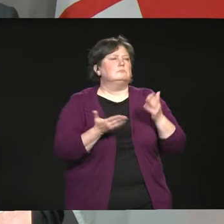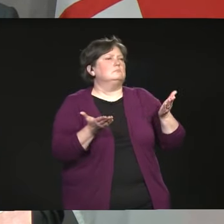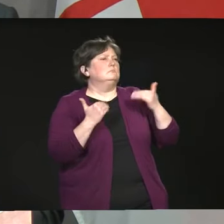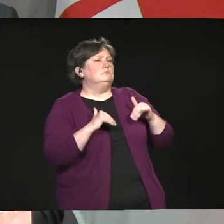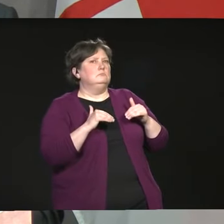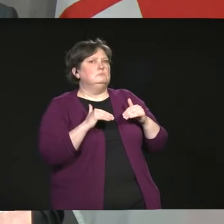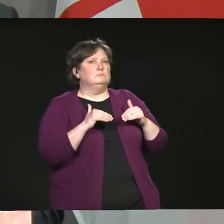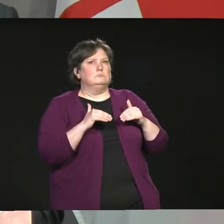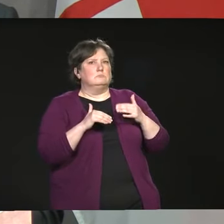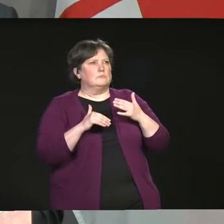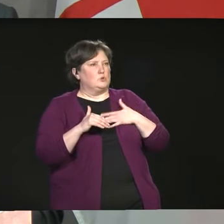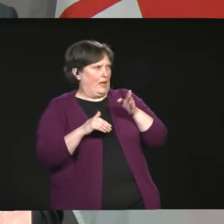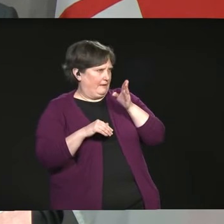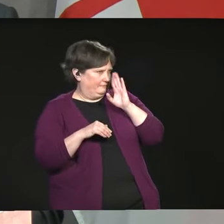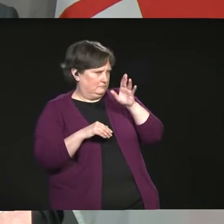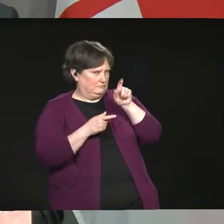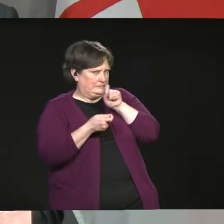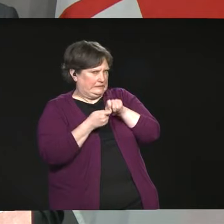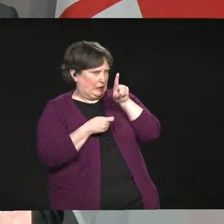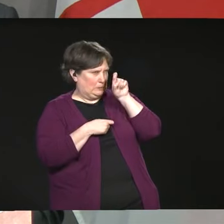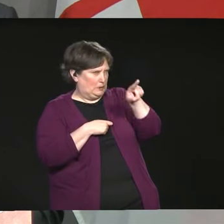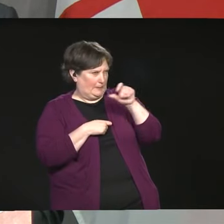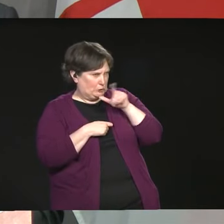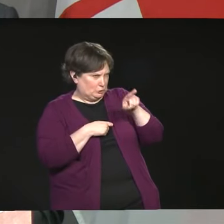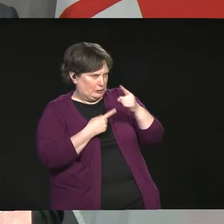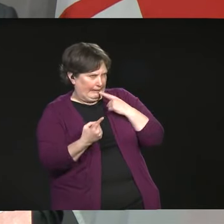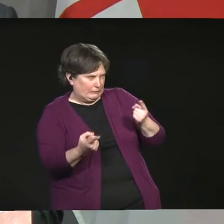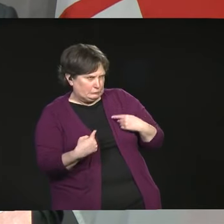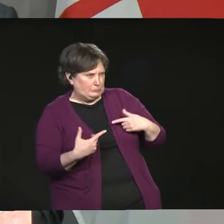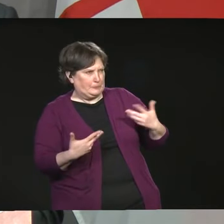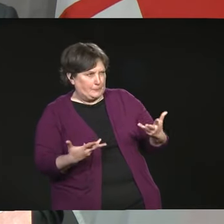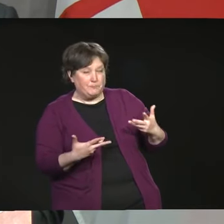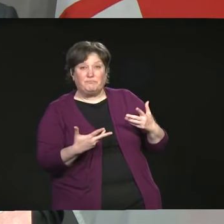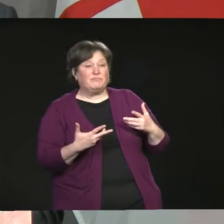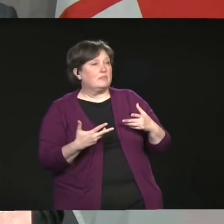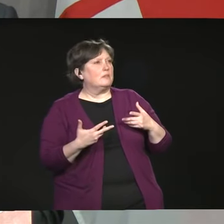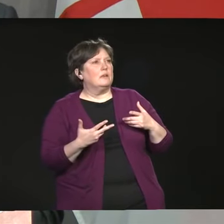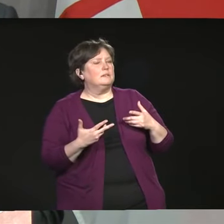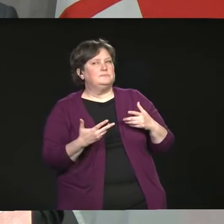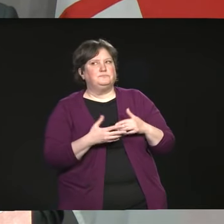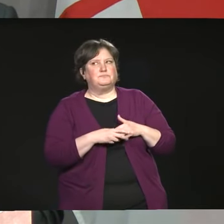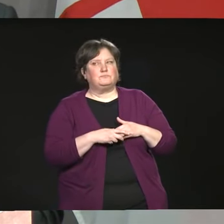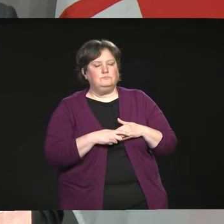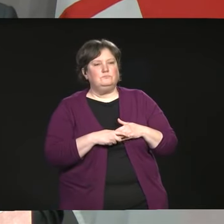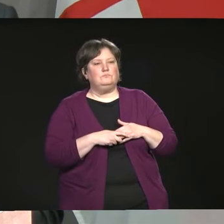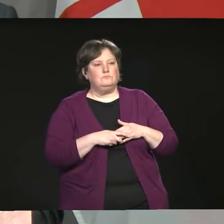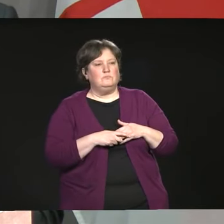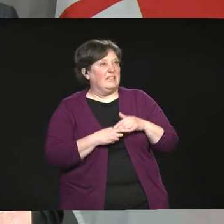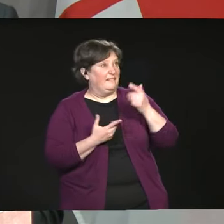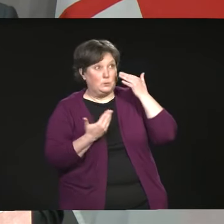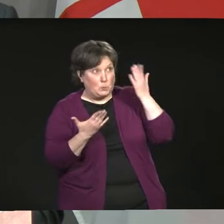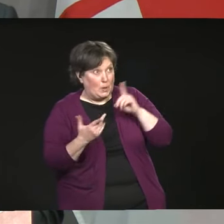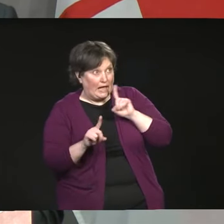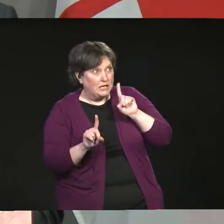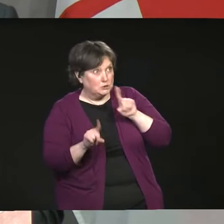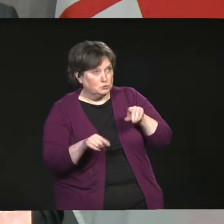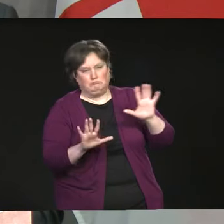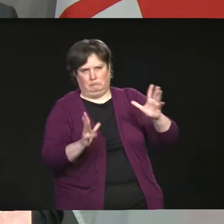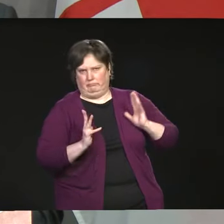pas, dites juste que vous ne l'avez pas et épargnez-moi le spin parce qu'il y en a beaucoup et c'est un peu fatigant. Le travail sur ce